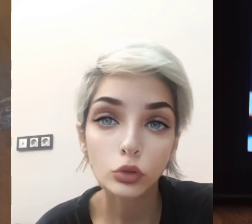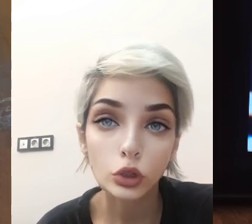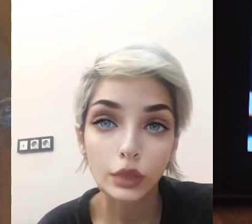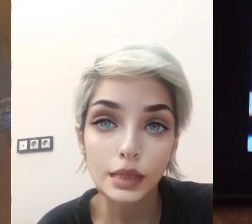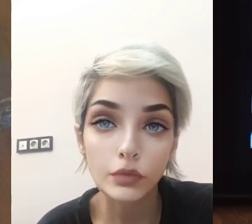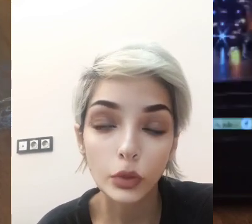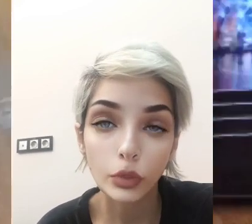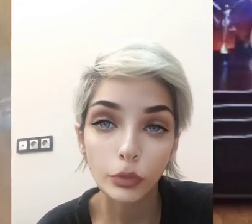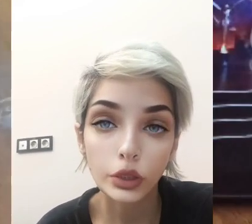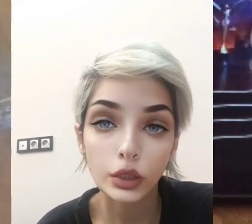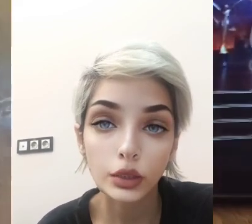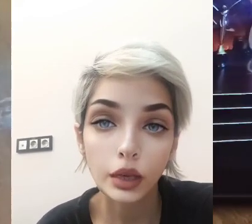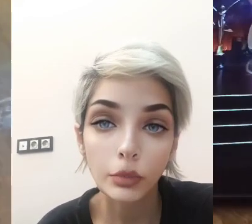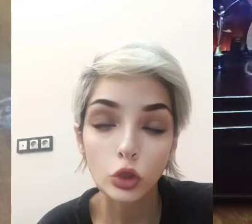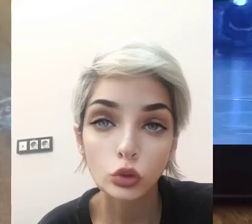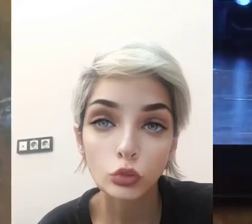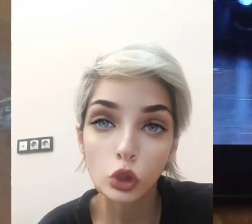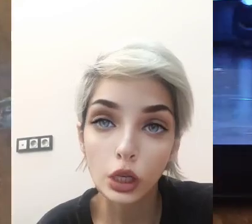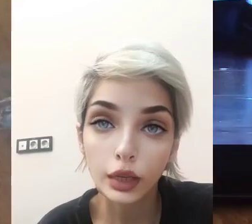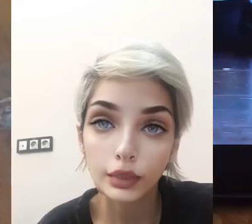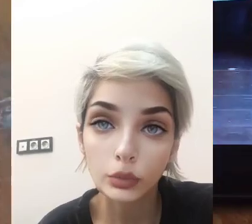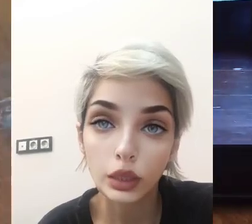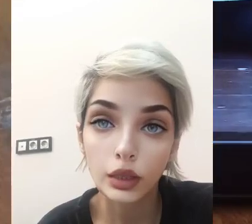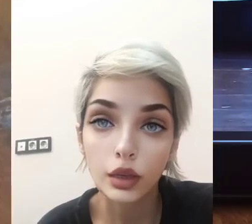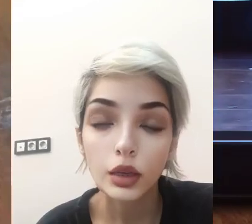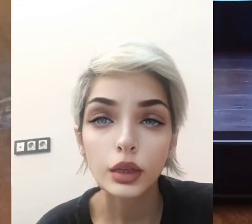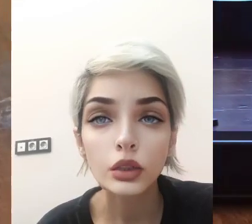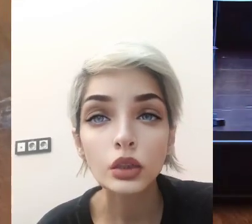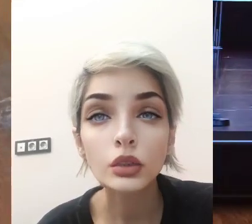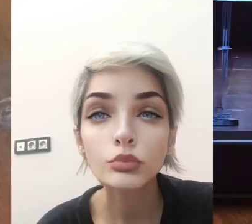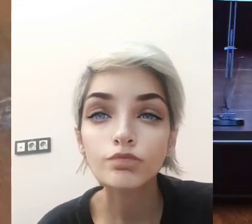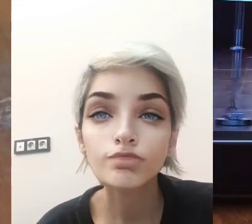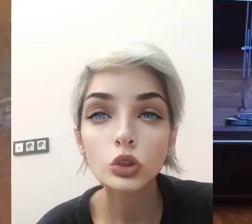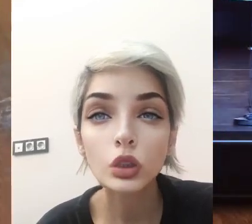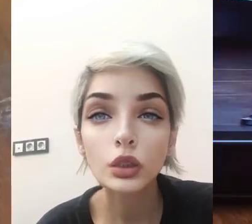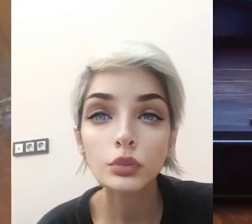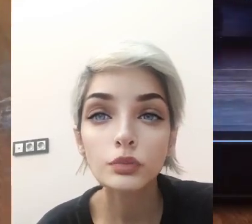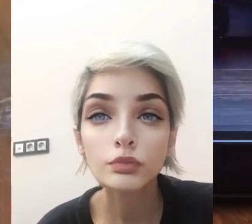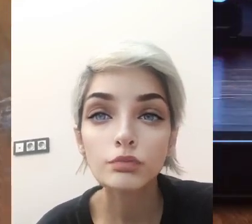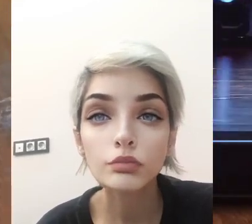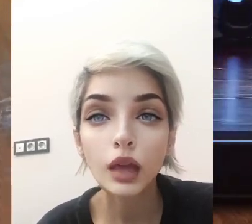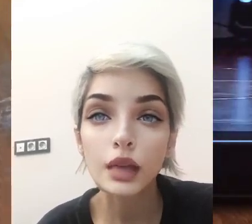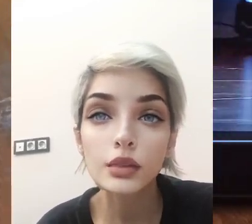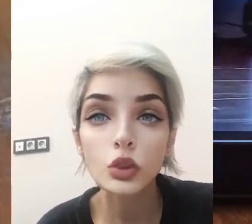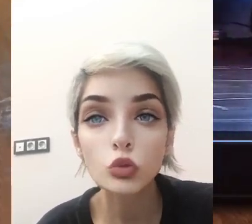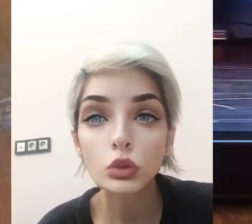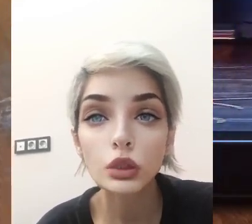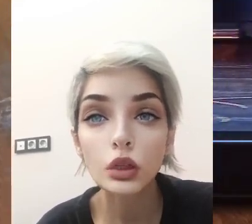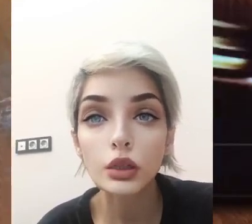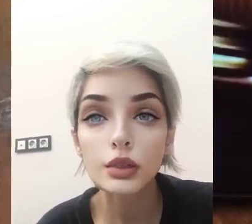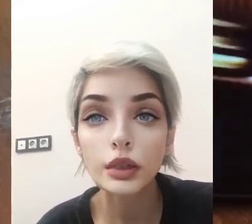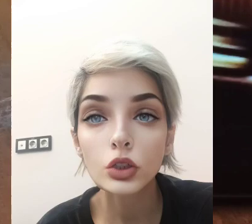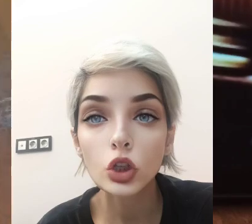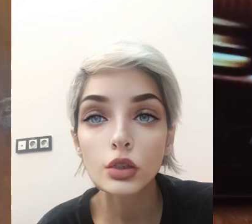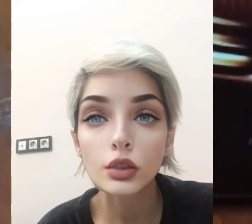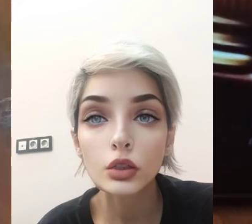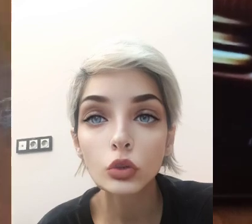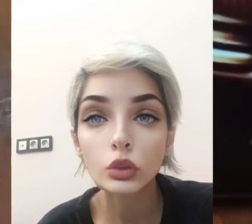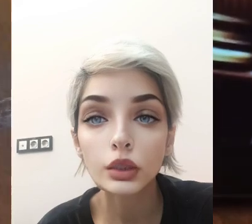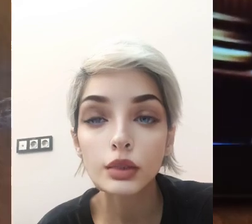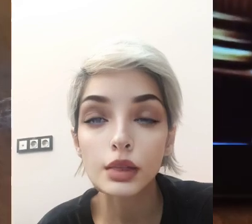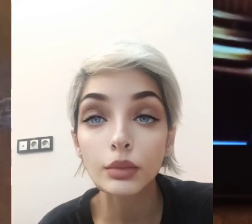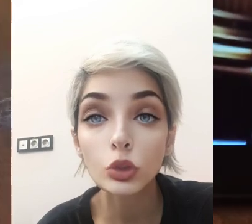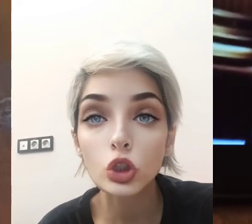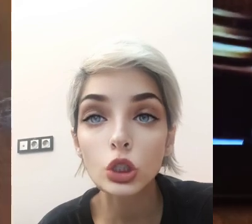همونطور که تو تصویر میبینید همشون مشخص بودن. اینا چیزای اصلیش بود دیگه، حالا یه ذره جایزه